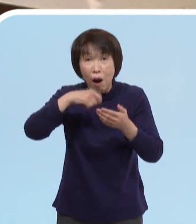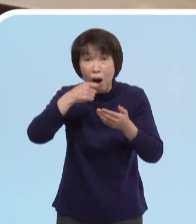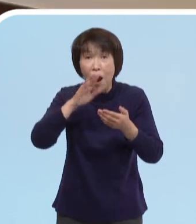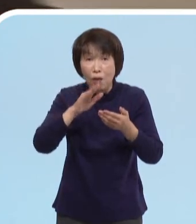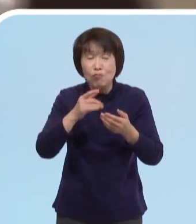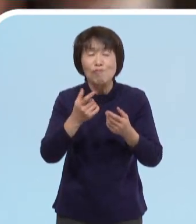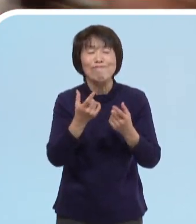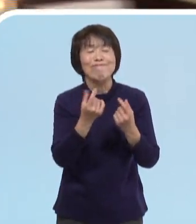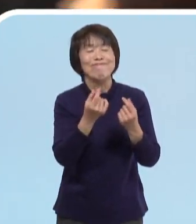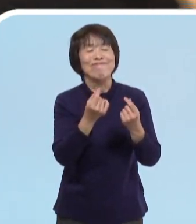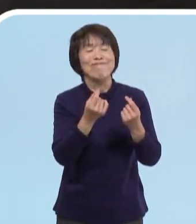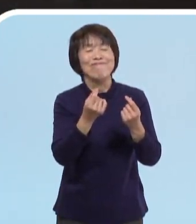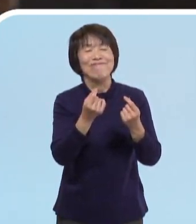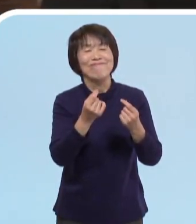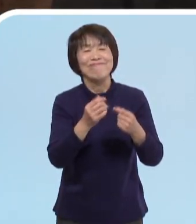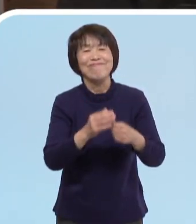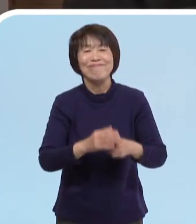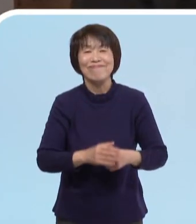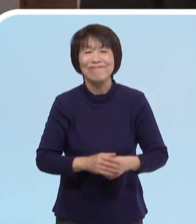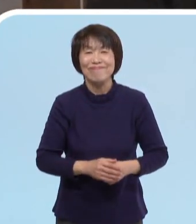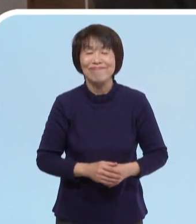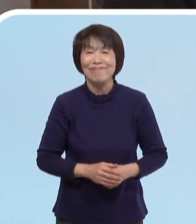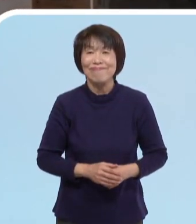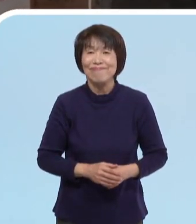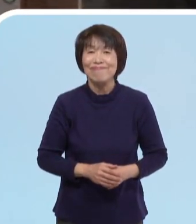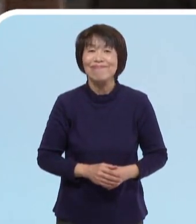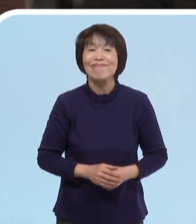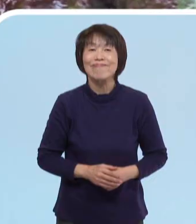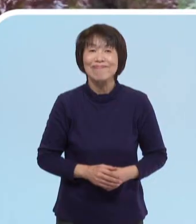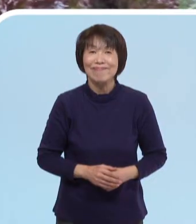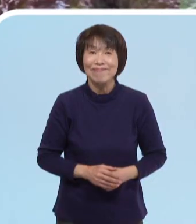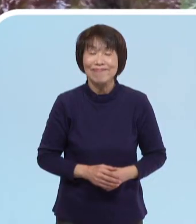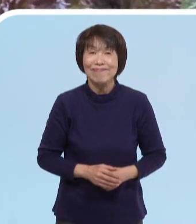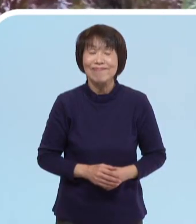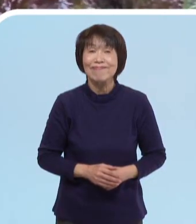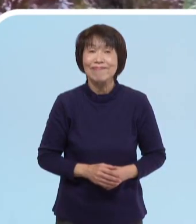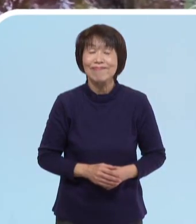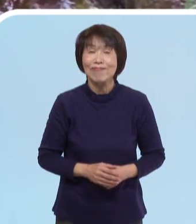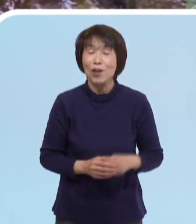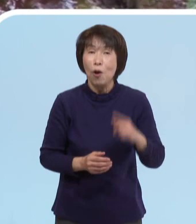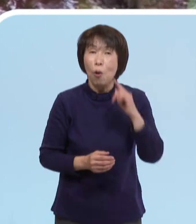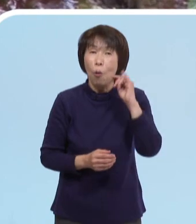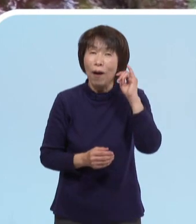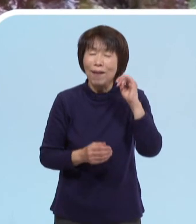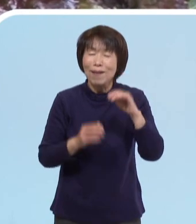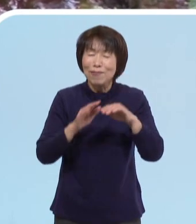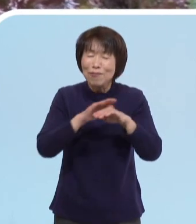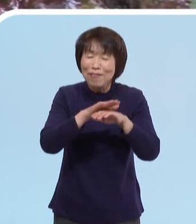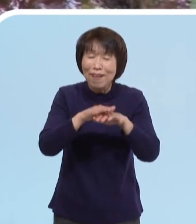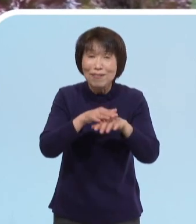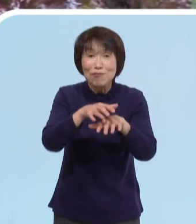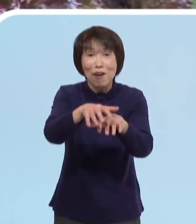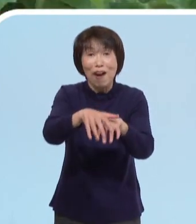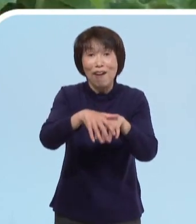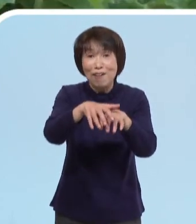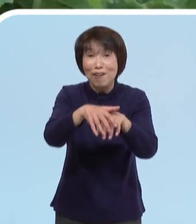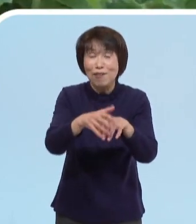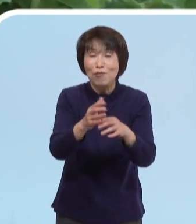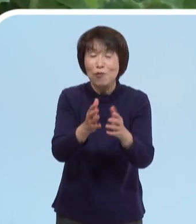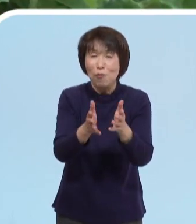上がるんですか、よく。 そうです。 はあ、いや、 畑はお母さんの宝